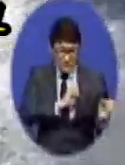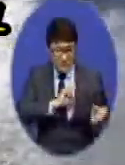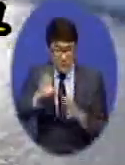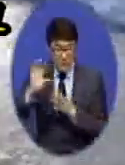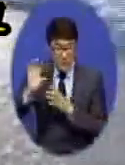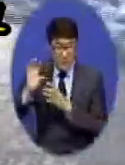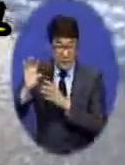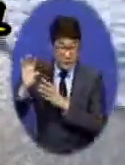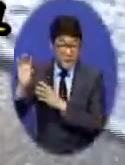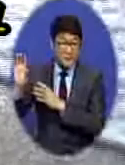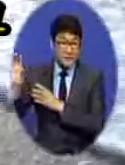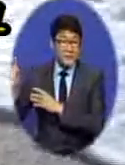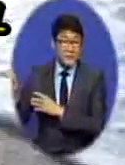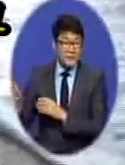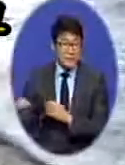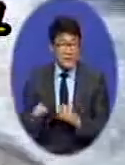씻어버리고